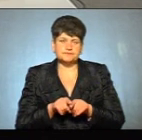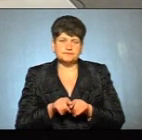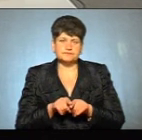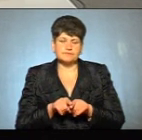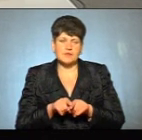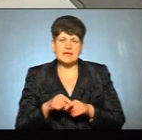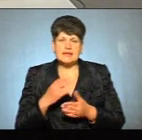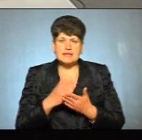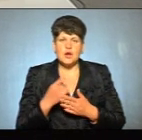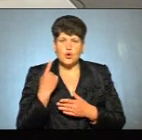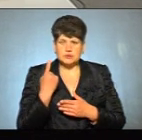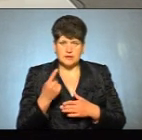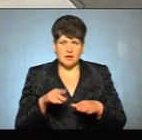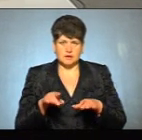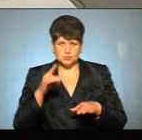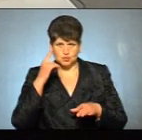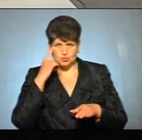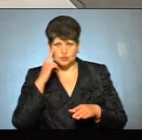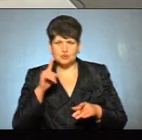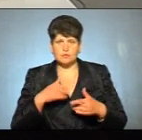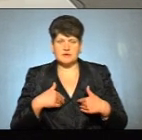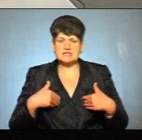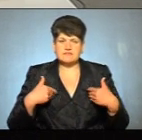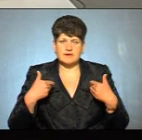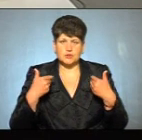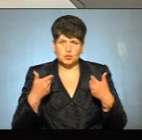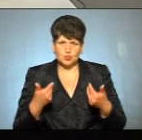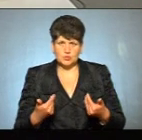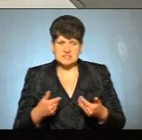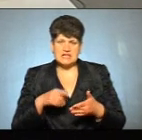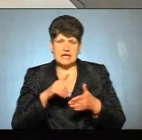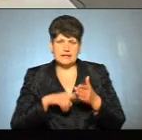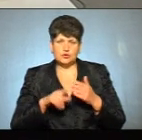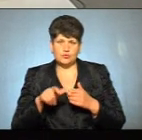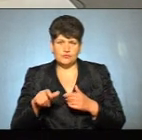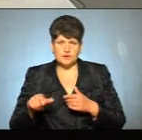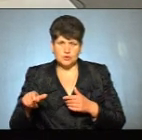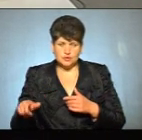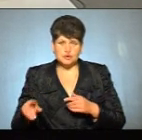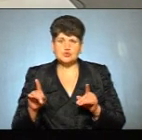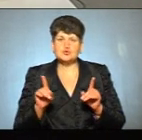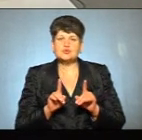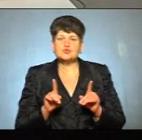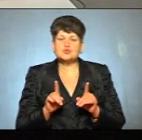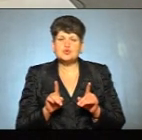Є одна єдина позиція, що ми звернулися до вірних, щоб